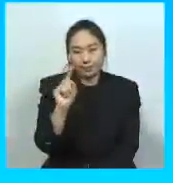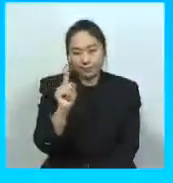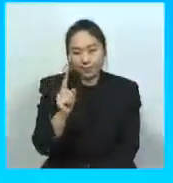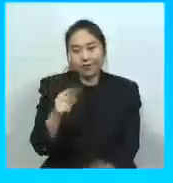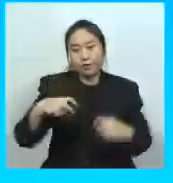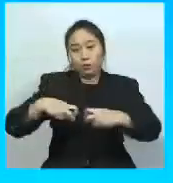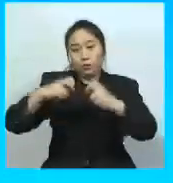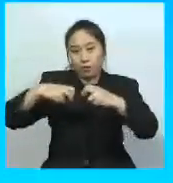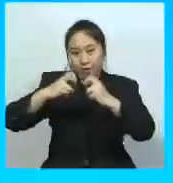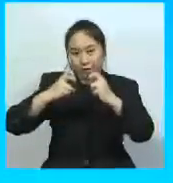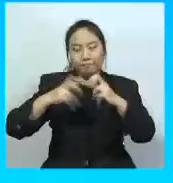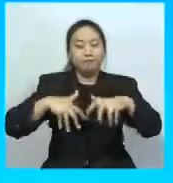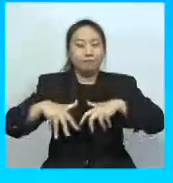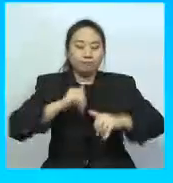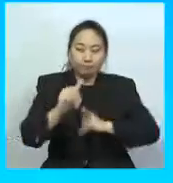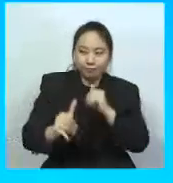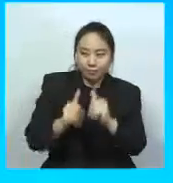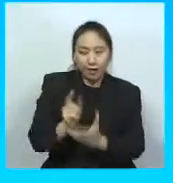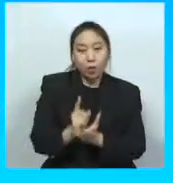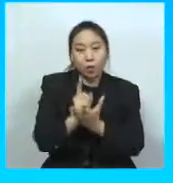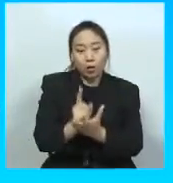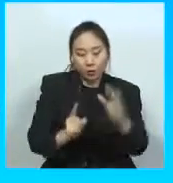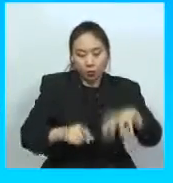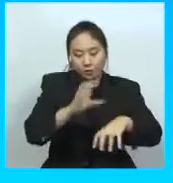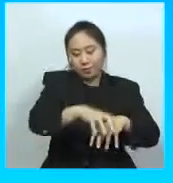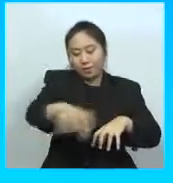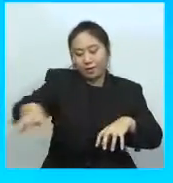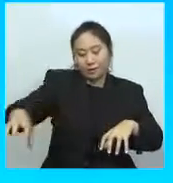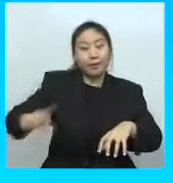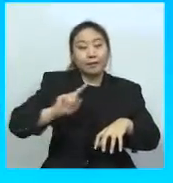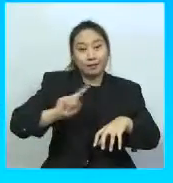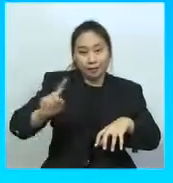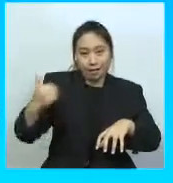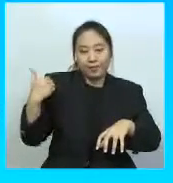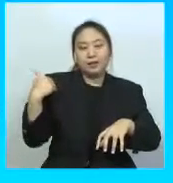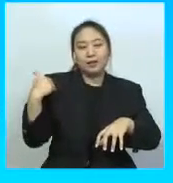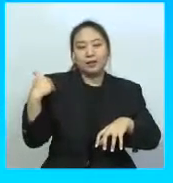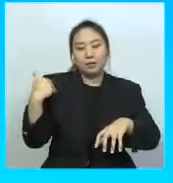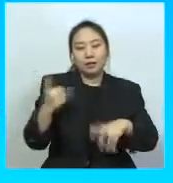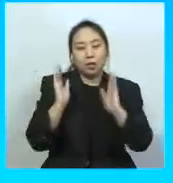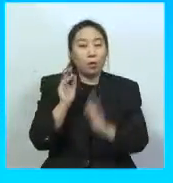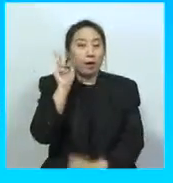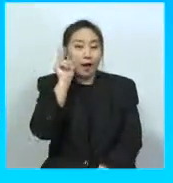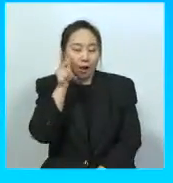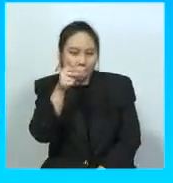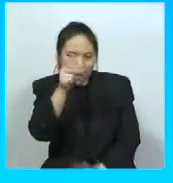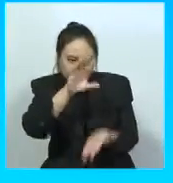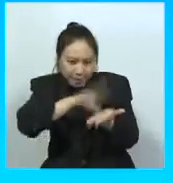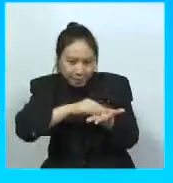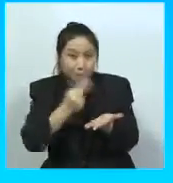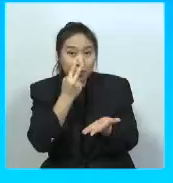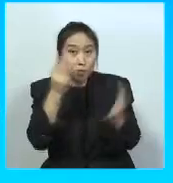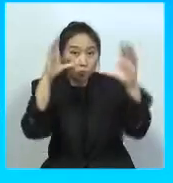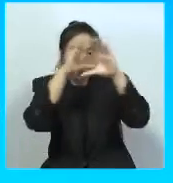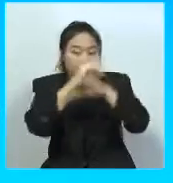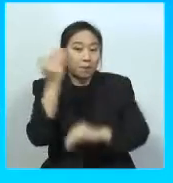จังหวัดสุรินทร์ค่ะชาวสุรินทร์ก็ออกมาลอยกระทงตามสถานที่ต่างๆกันเป็นจำนวนมากนะคะผู้สื่อข่าวบอกว่าลงพื้นที่ไปดูเมื่อ